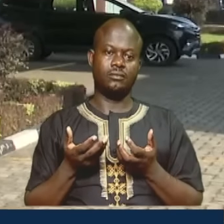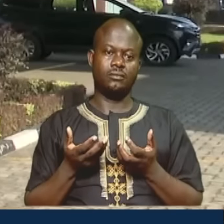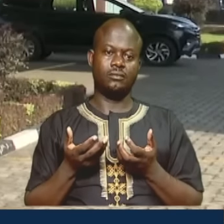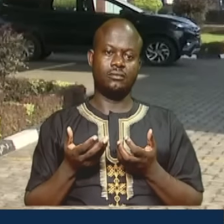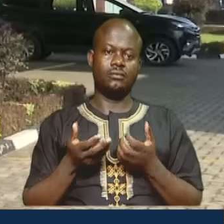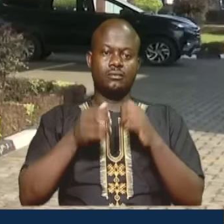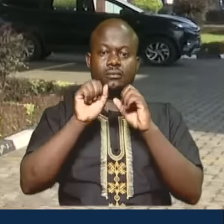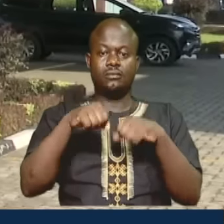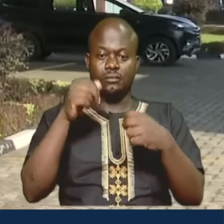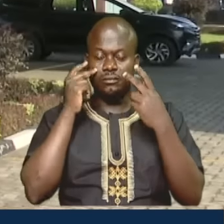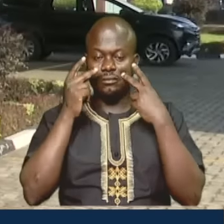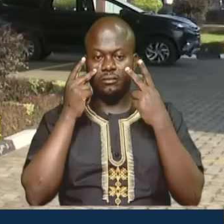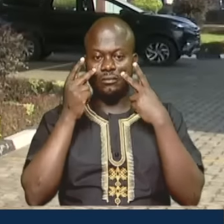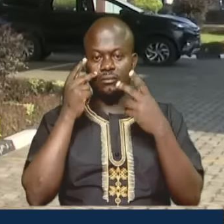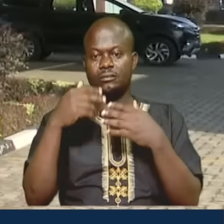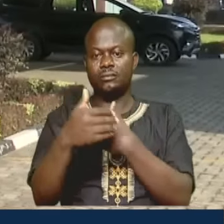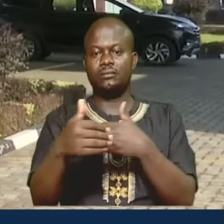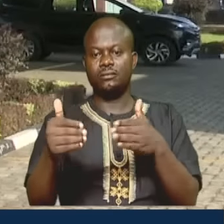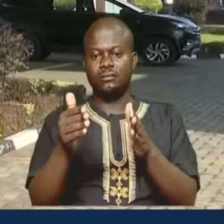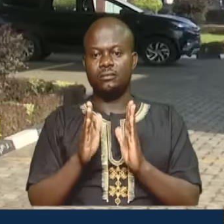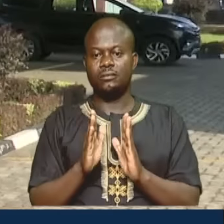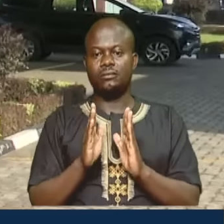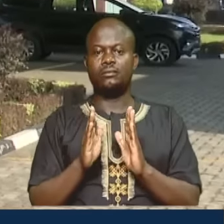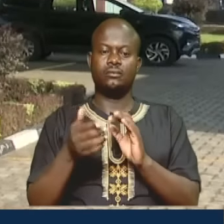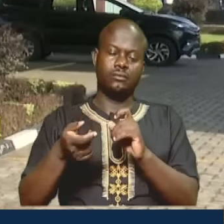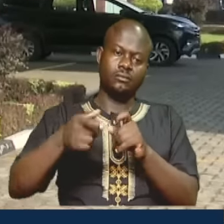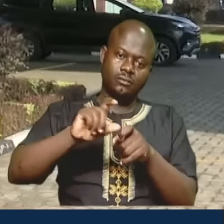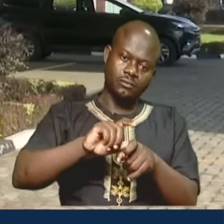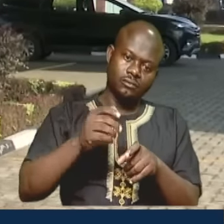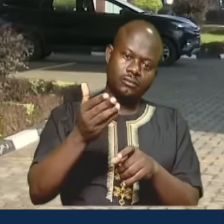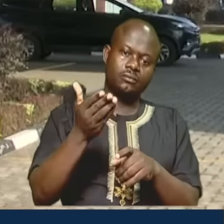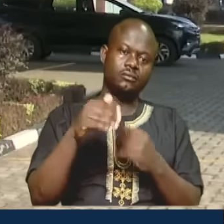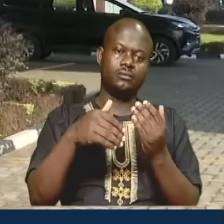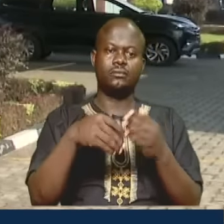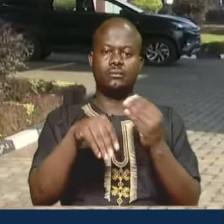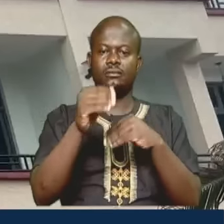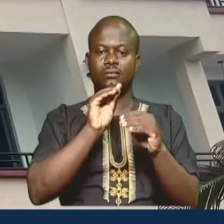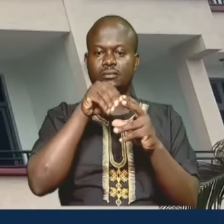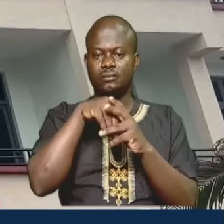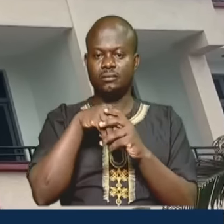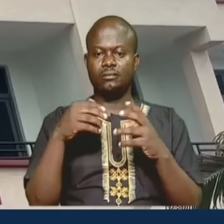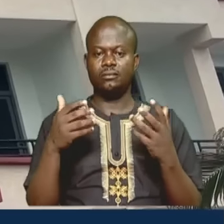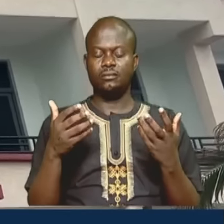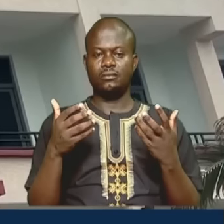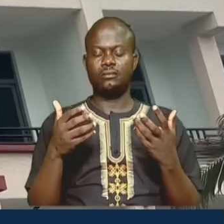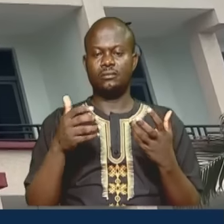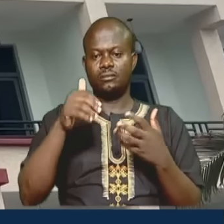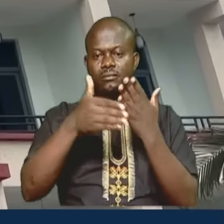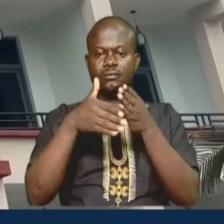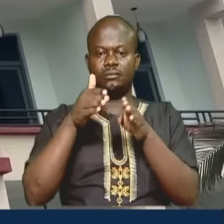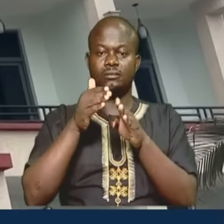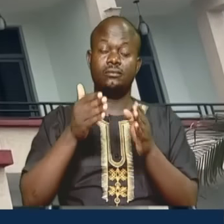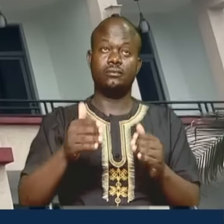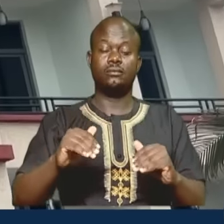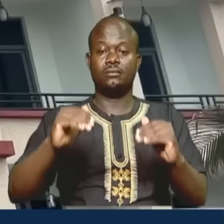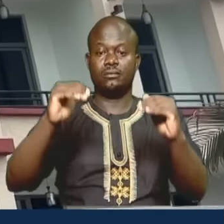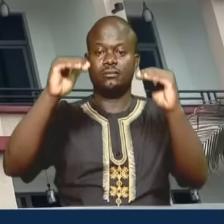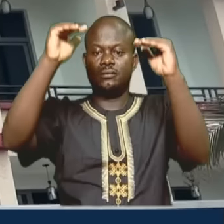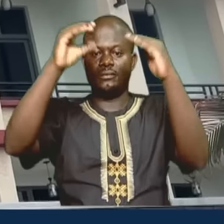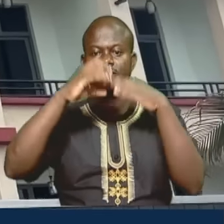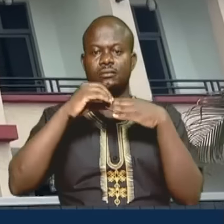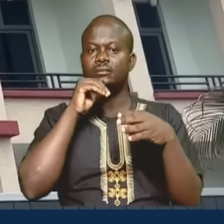tubasha kubona ibyumba byiyongeraho byo gucururizamo izi nyubako zizamurwa ubuyobozi nta